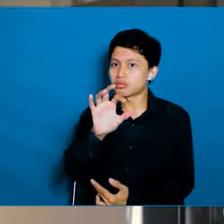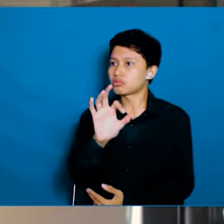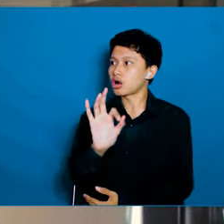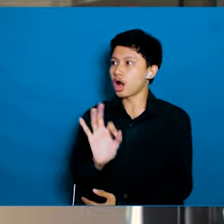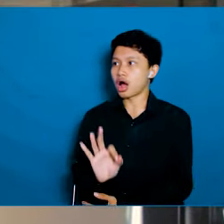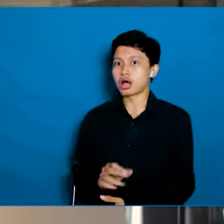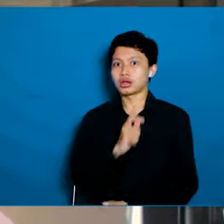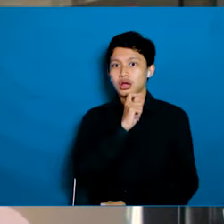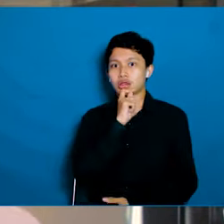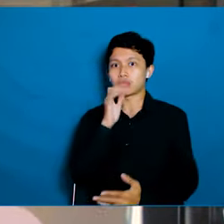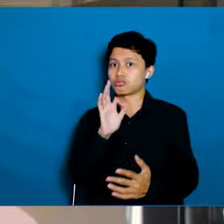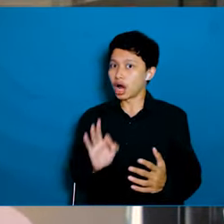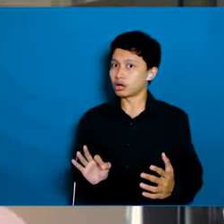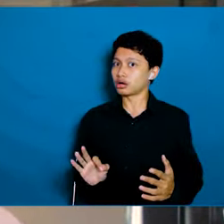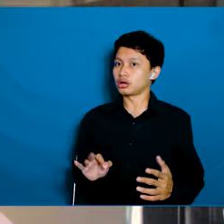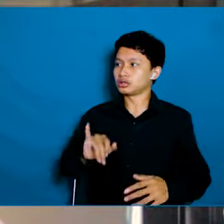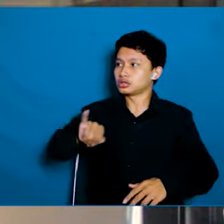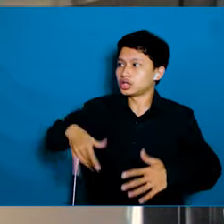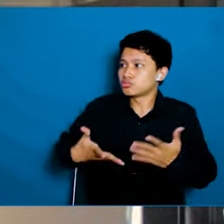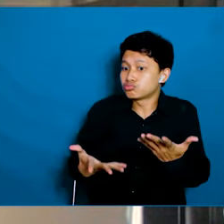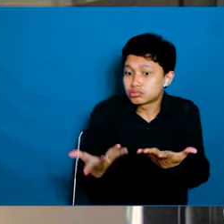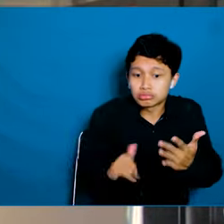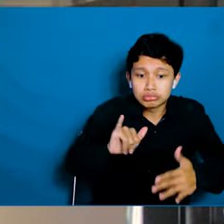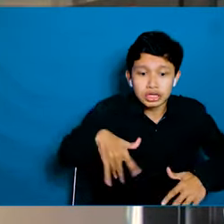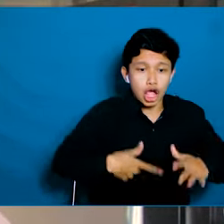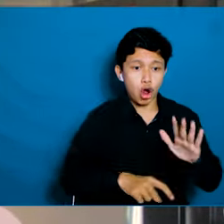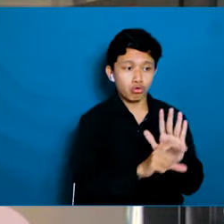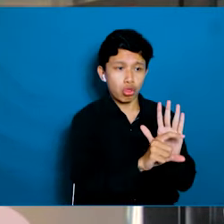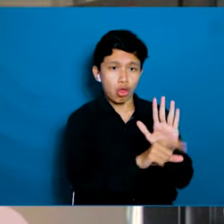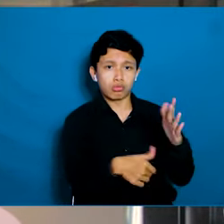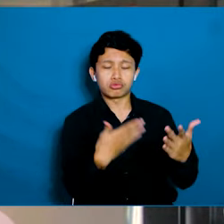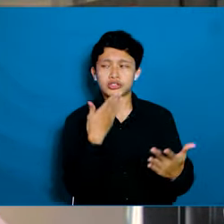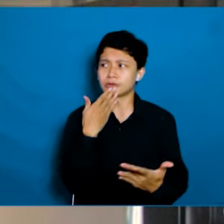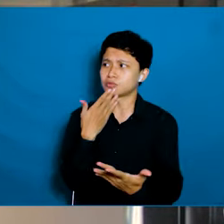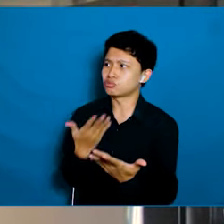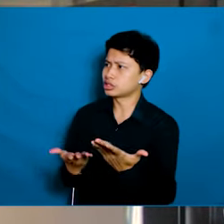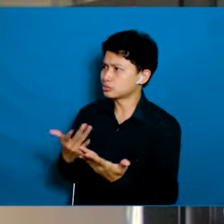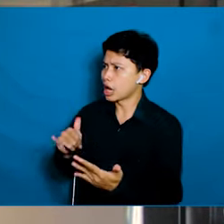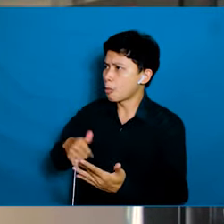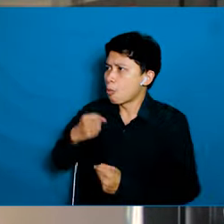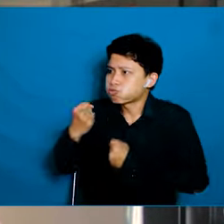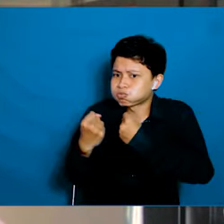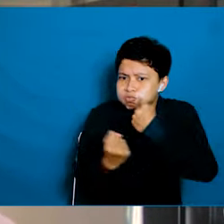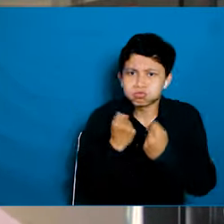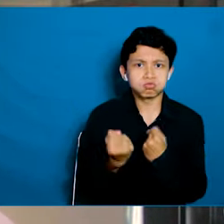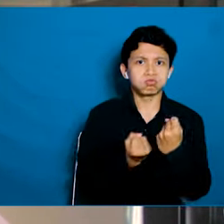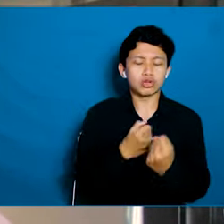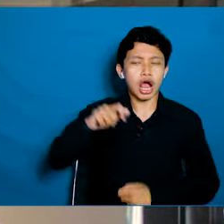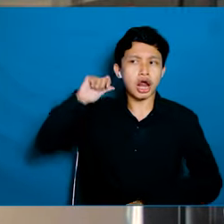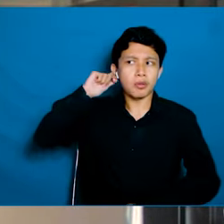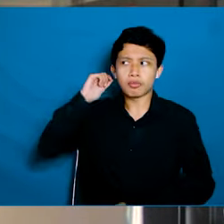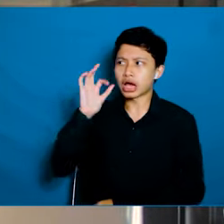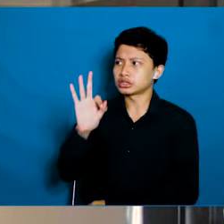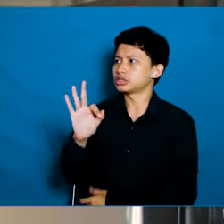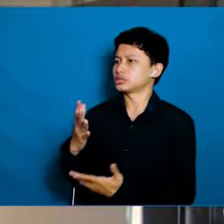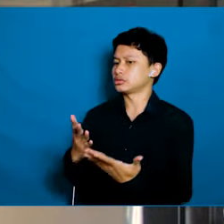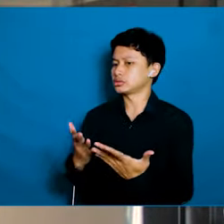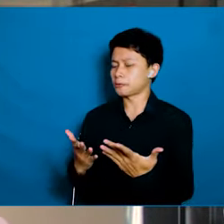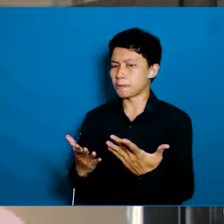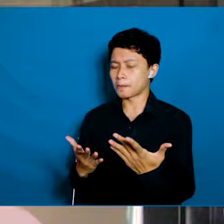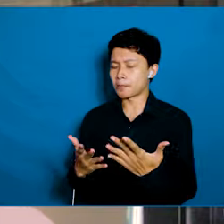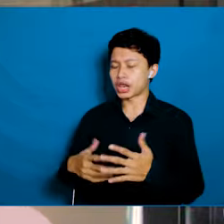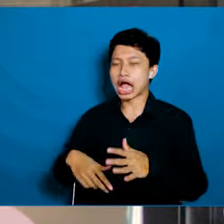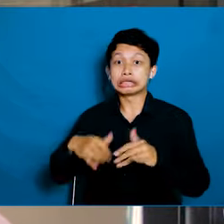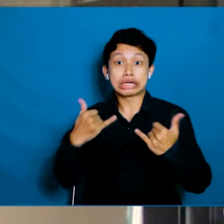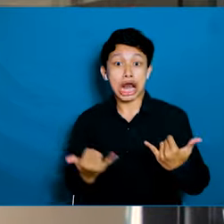Nah, sehingga ini jadi kemudian perjuangan perempuan. Iya, hilang